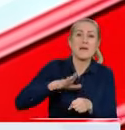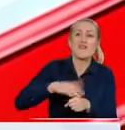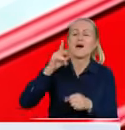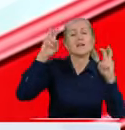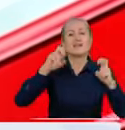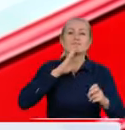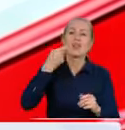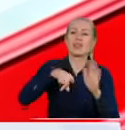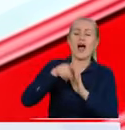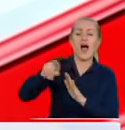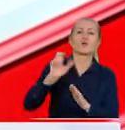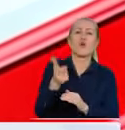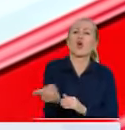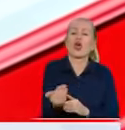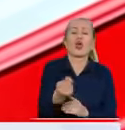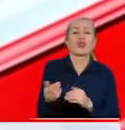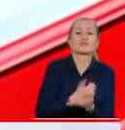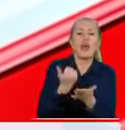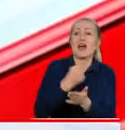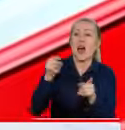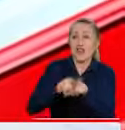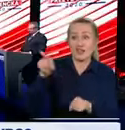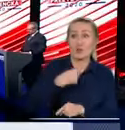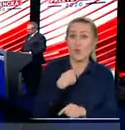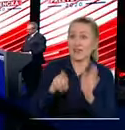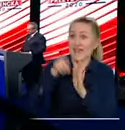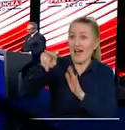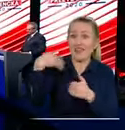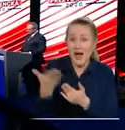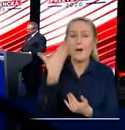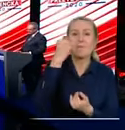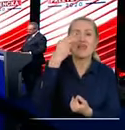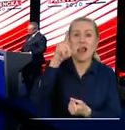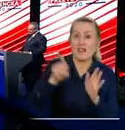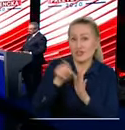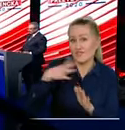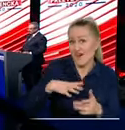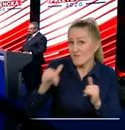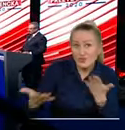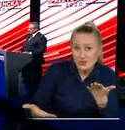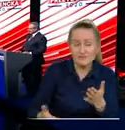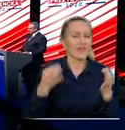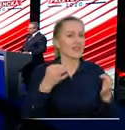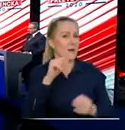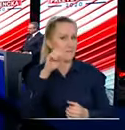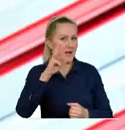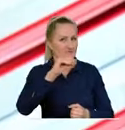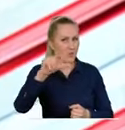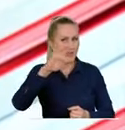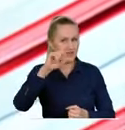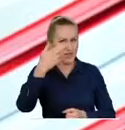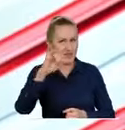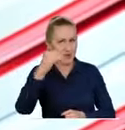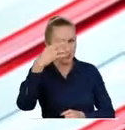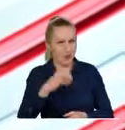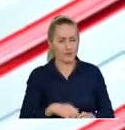jeszcze dorzucili, bo też to są głosy wyborcze. Bardzo dziękuję. Teraz będzie odpowiadał Paweł Tanajno. Proszę